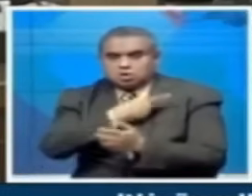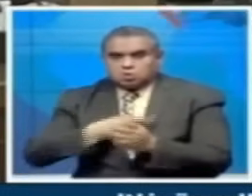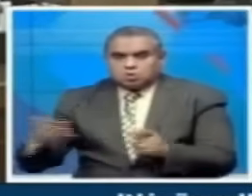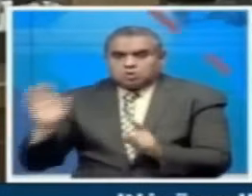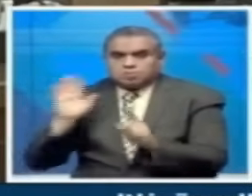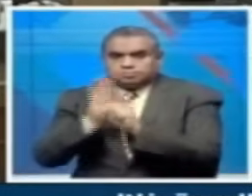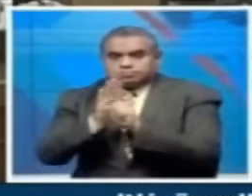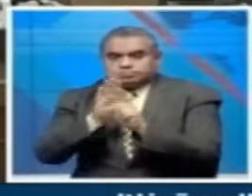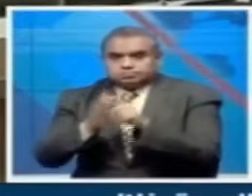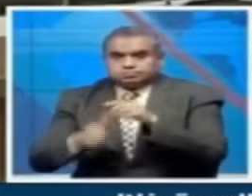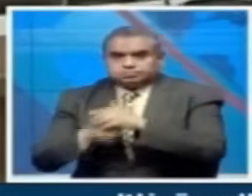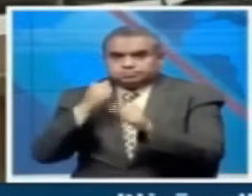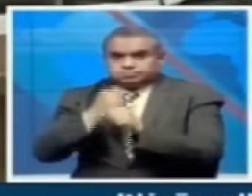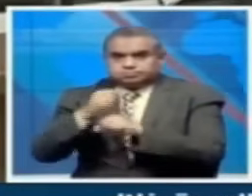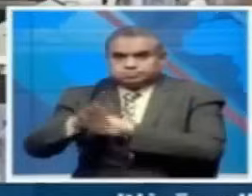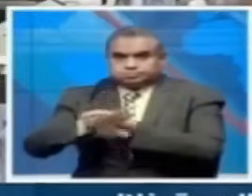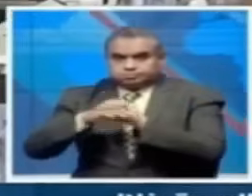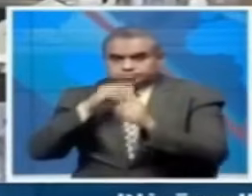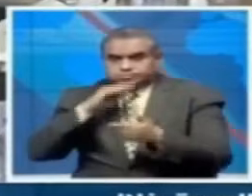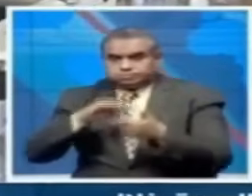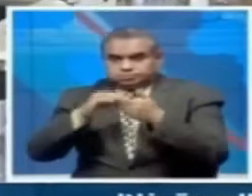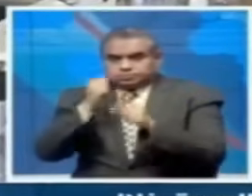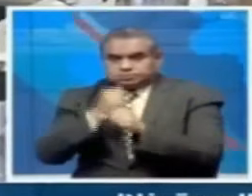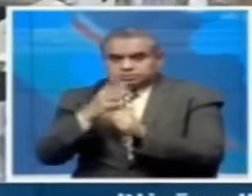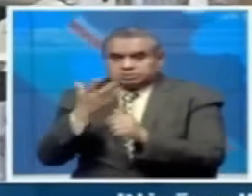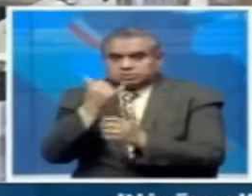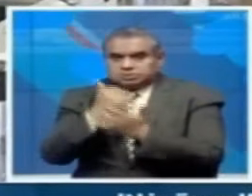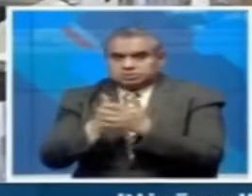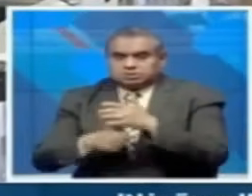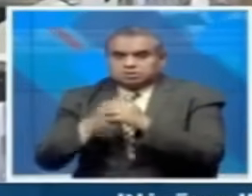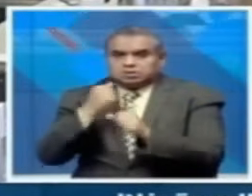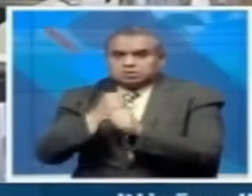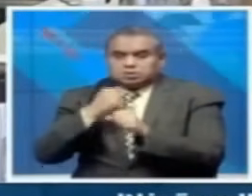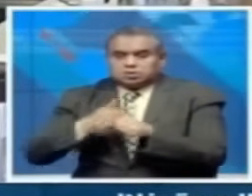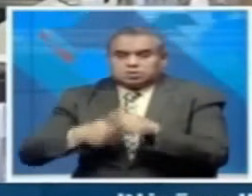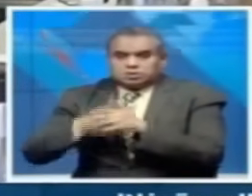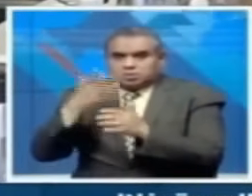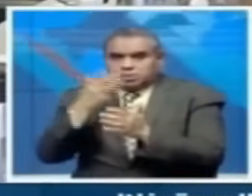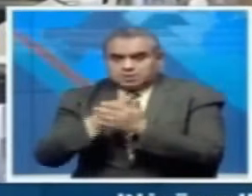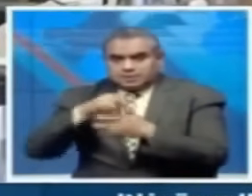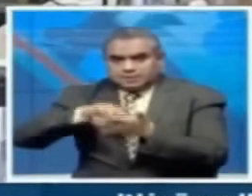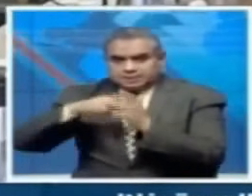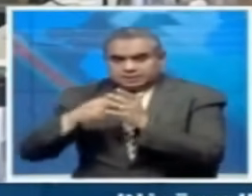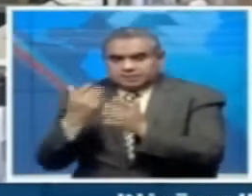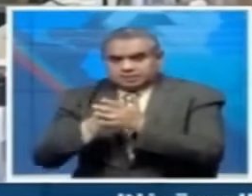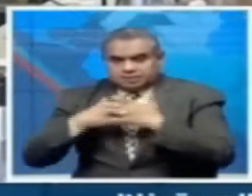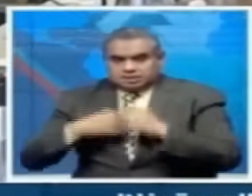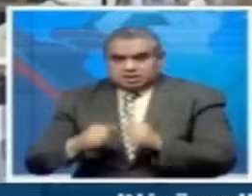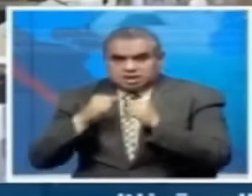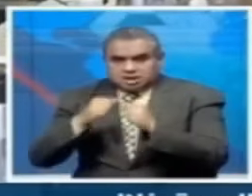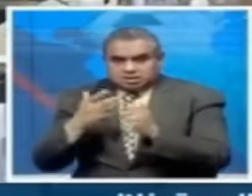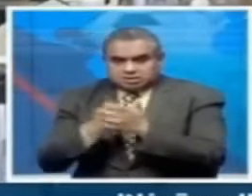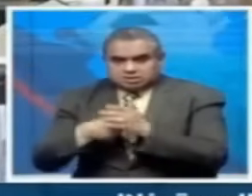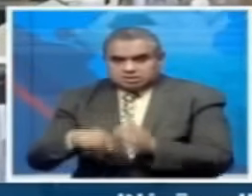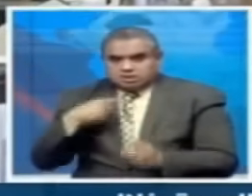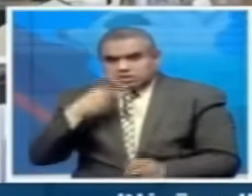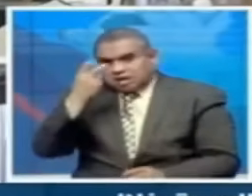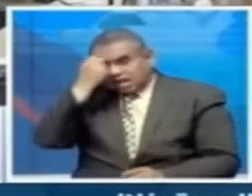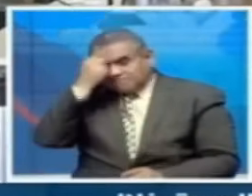الاقتصادية والخدمية. ولاستعراض أولويات العمل بمشروعات وزارة الصحة خلال عام